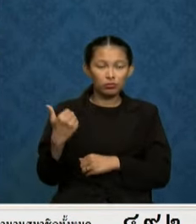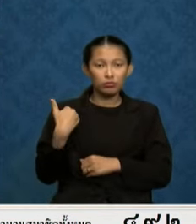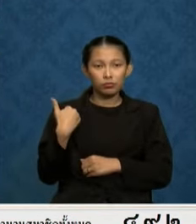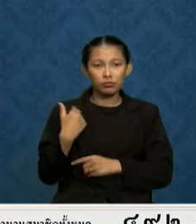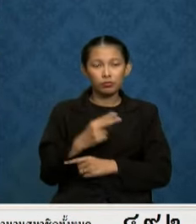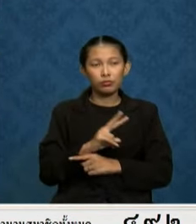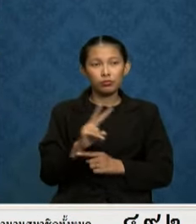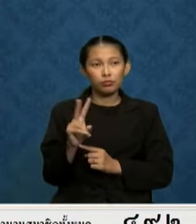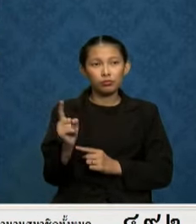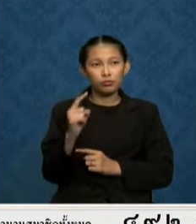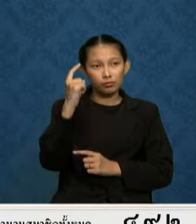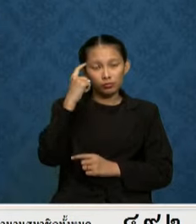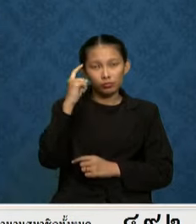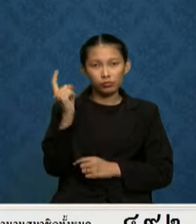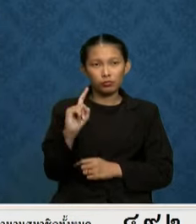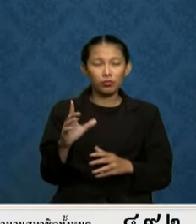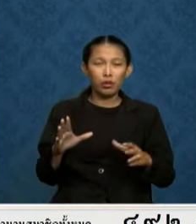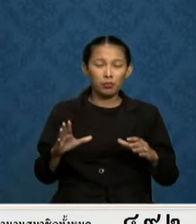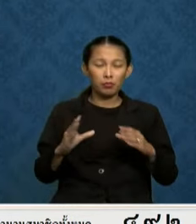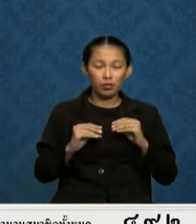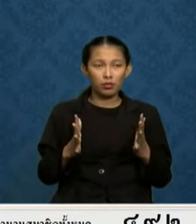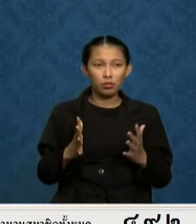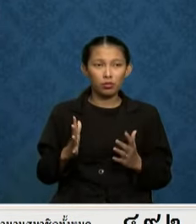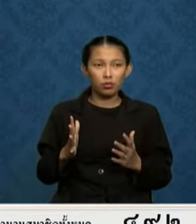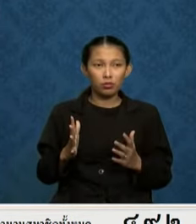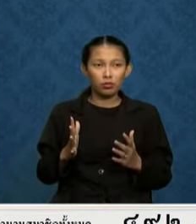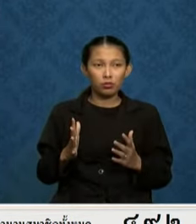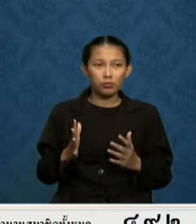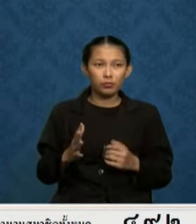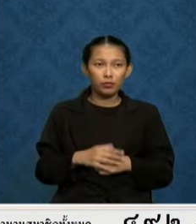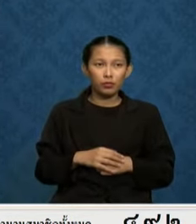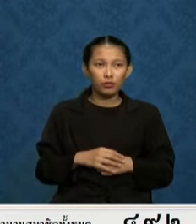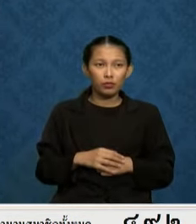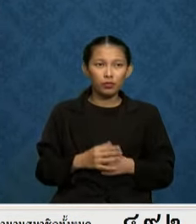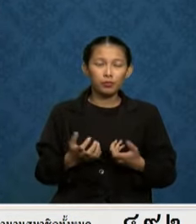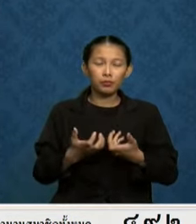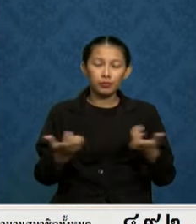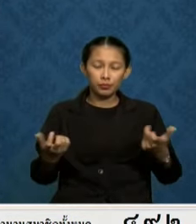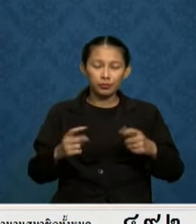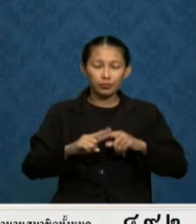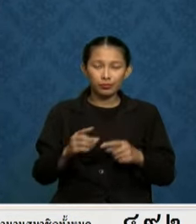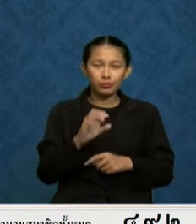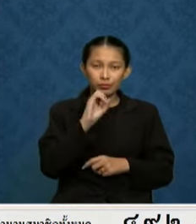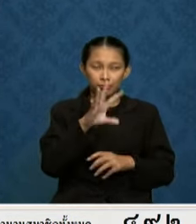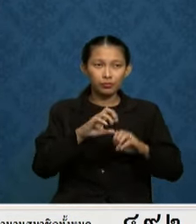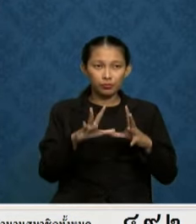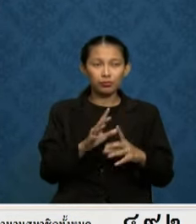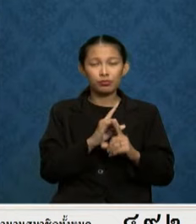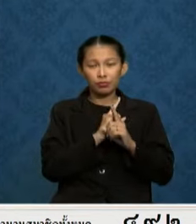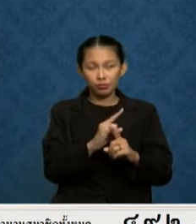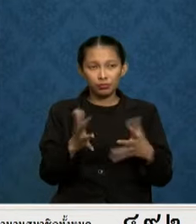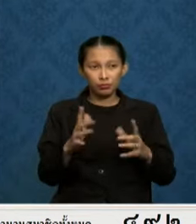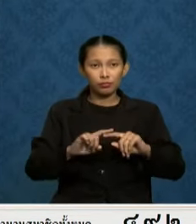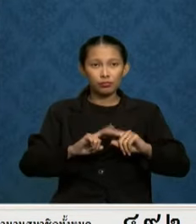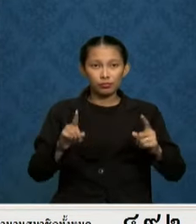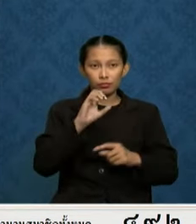สองมีความเห็นไม่เห็นด้วย คืเป็ความเหนแยกไป แต่ไม่ได้ชี้ไ้ เอาตคามเห็นไหนกัแต่ว่